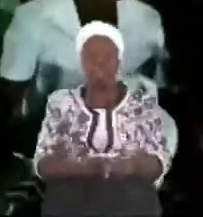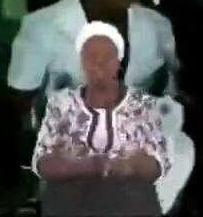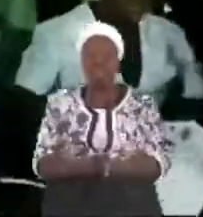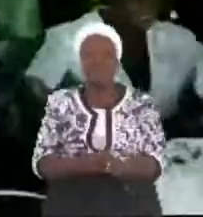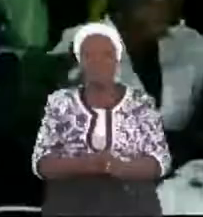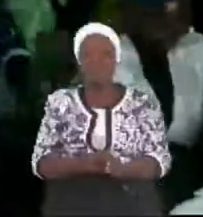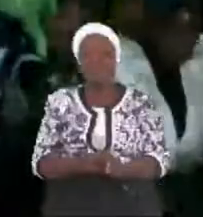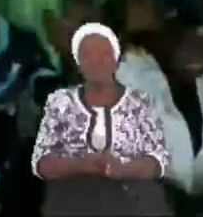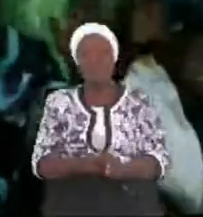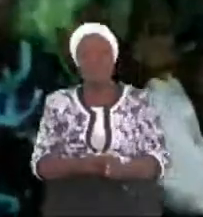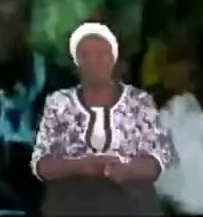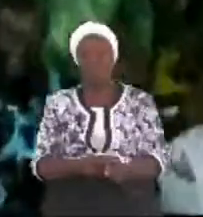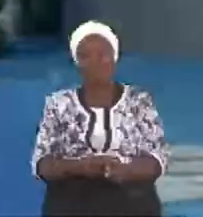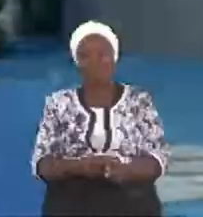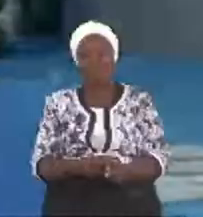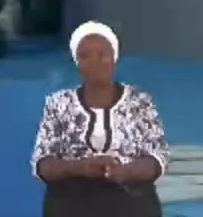Jésus.